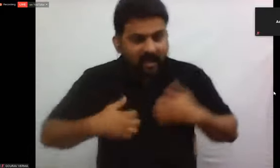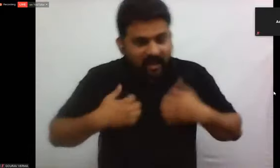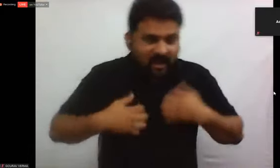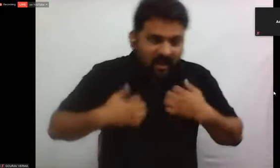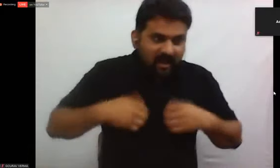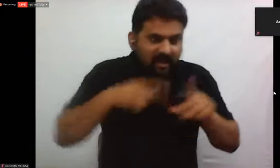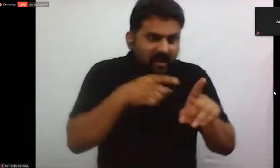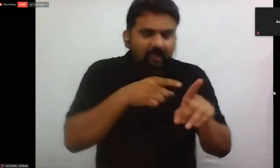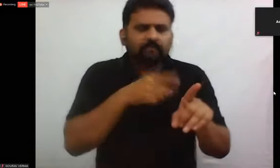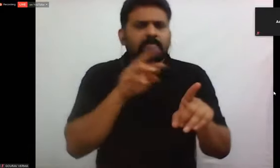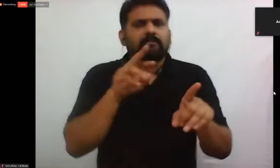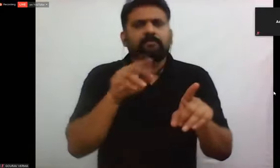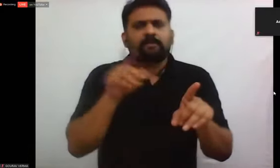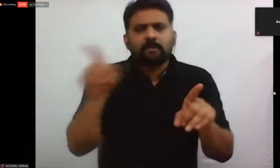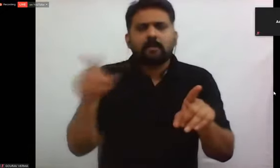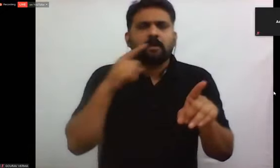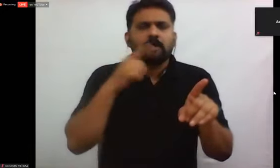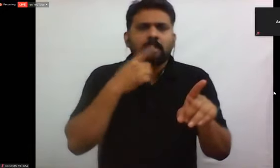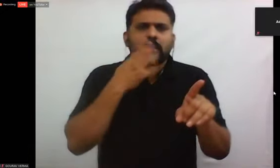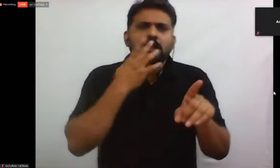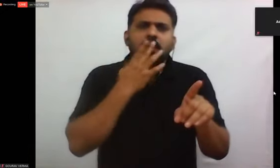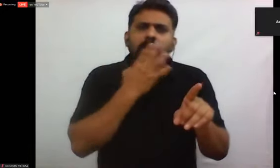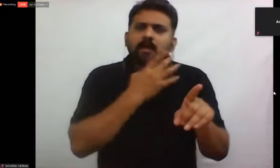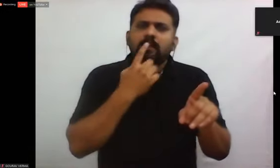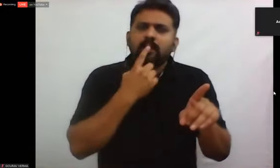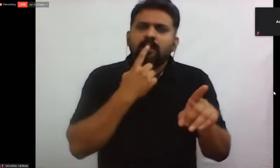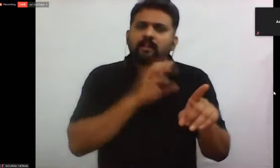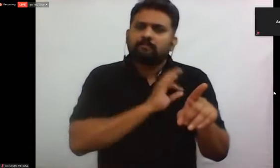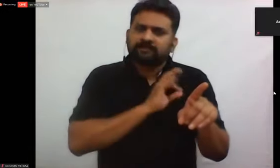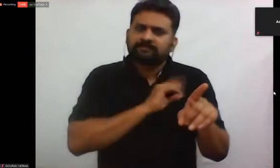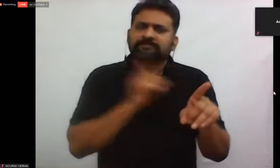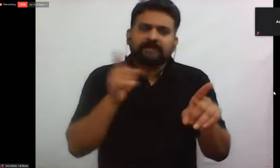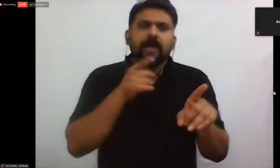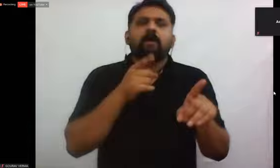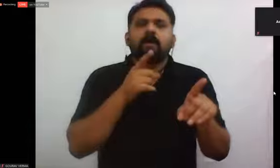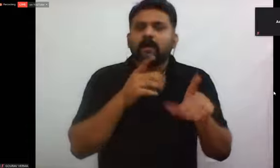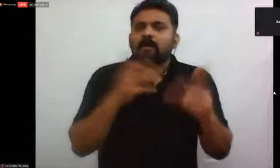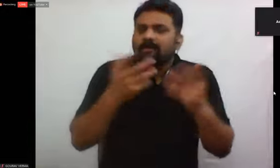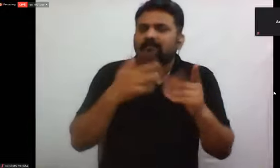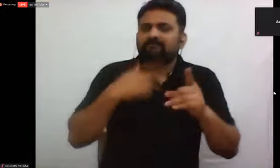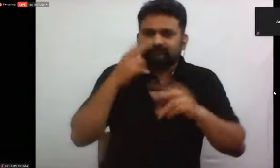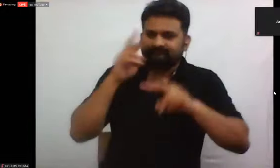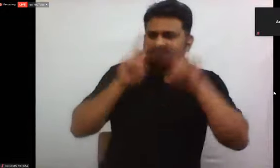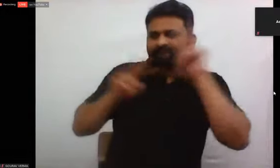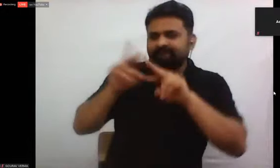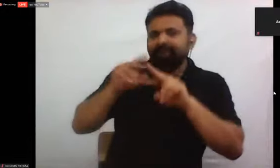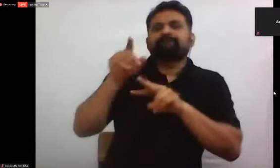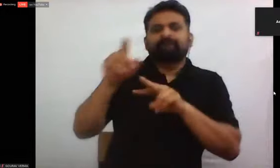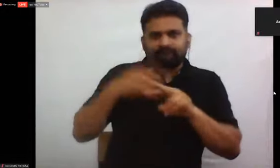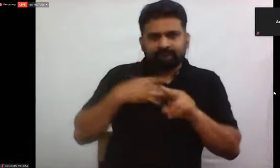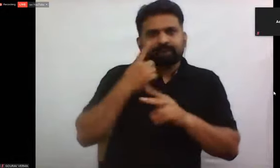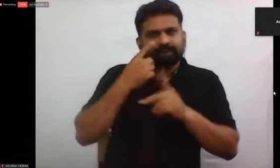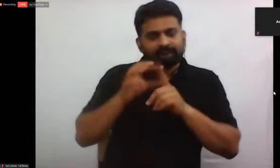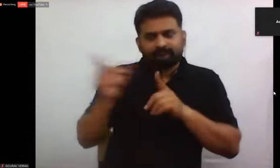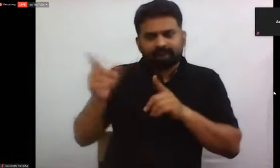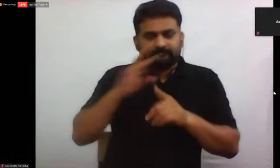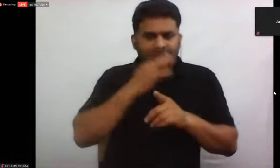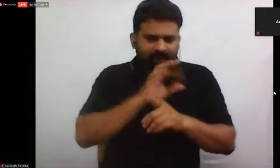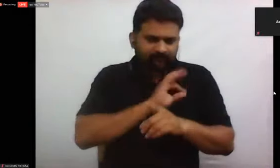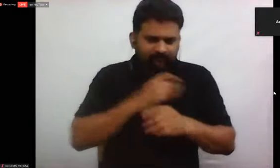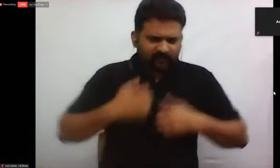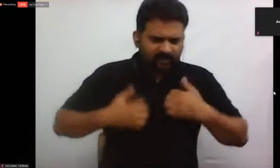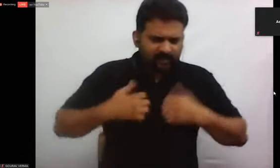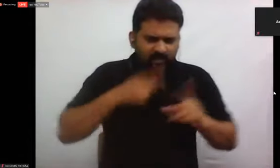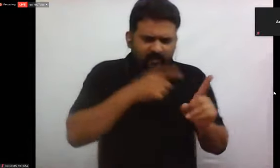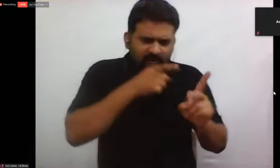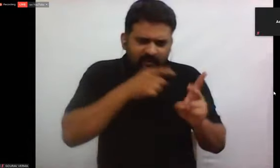दैट मीन्स द चाइल्ड हैज अ प्रिफरेंस फॉर रेड कलर। This is how we try to analyze and find out whether the child is showing interest to